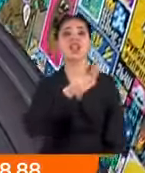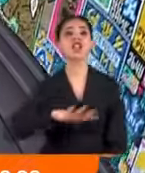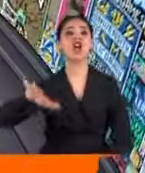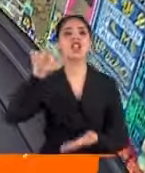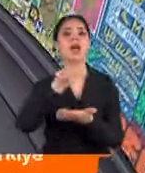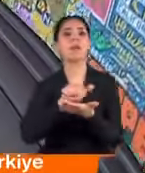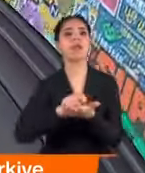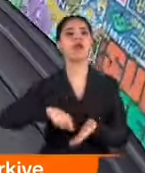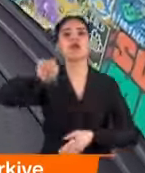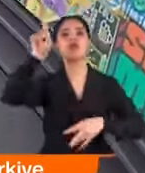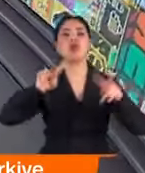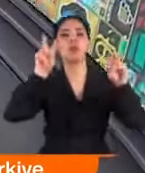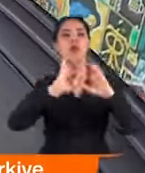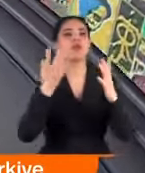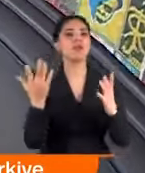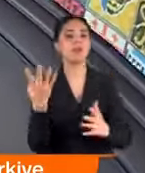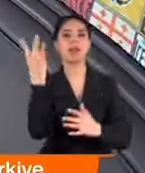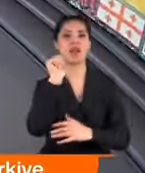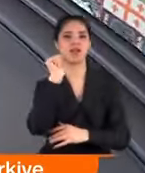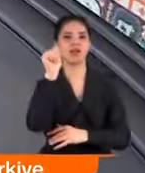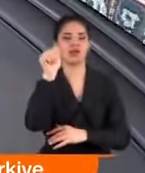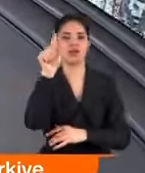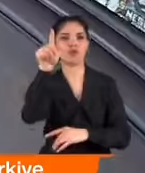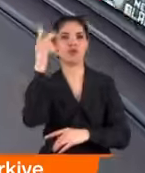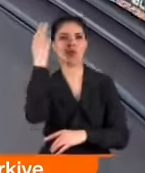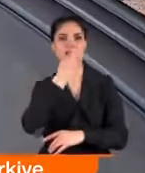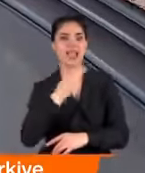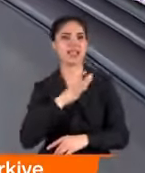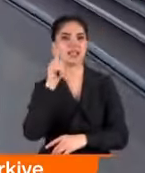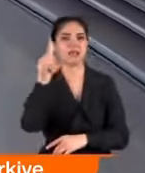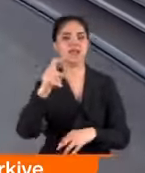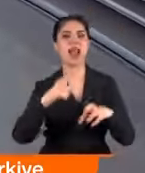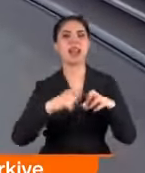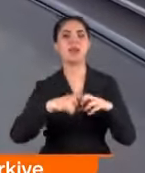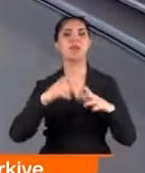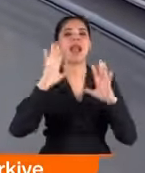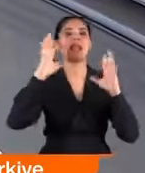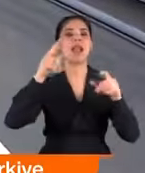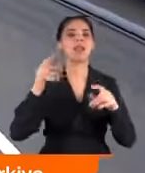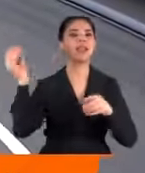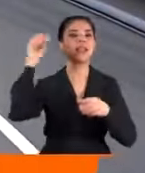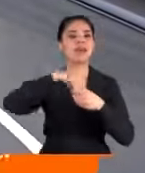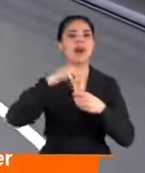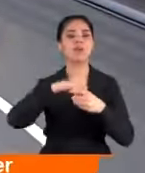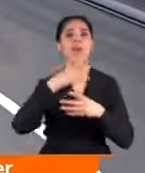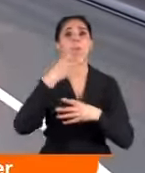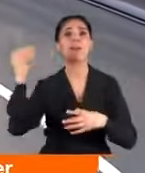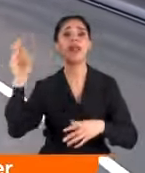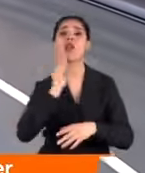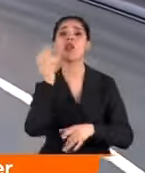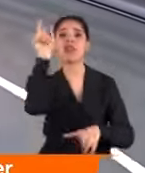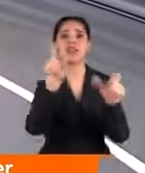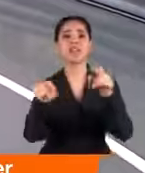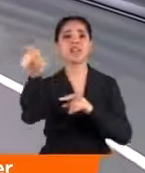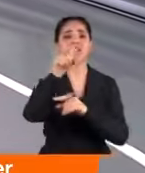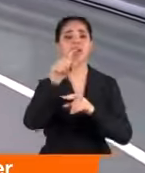Sosyal medyanın gündeminde birkaç gündür ekrandaki bu görsel var. Replace etkinliği kapsamında milyonlarca genç dijital bir